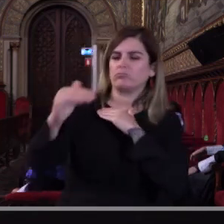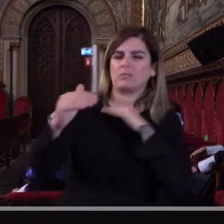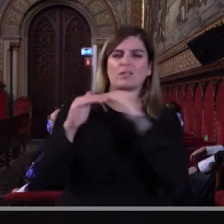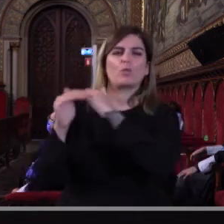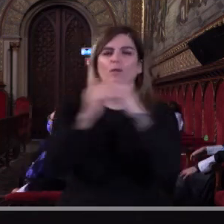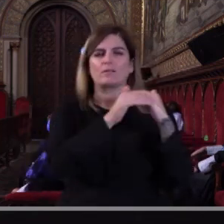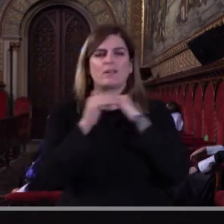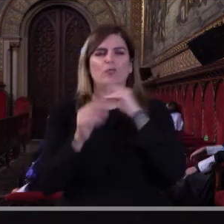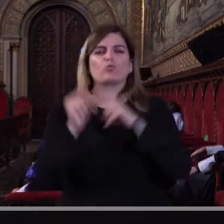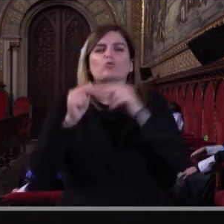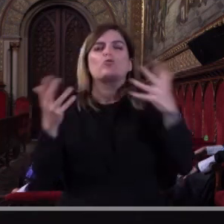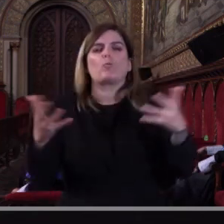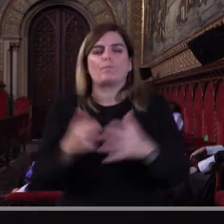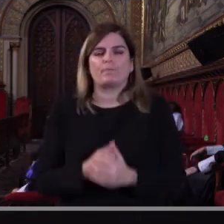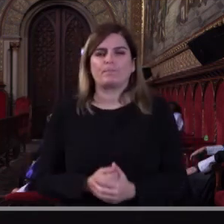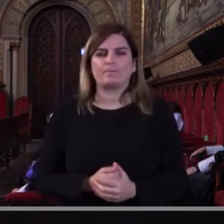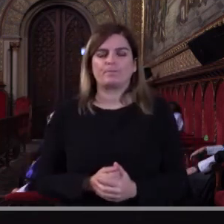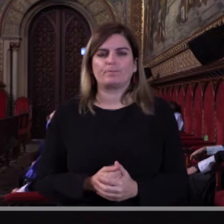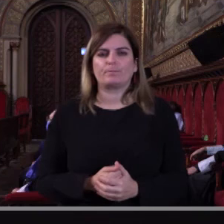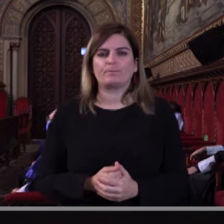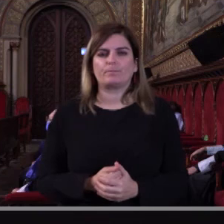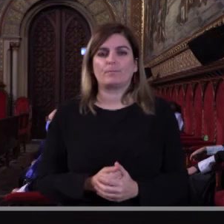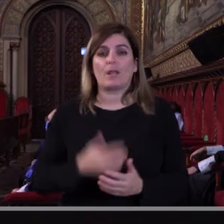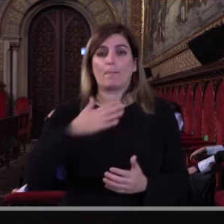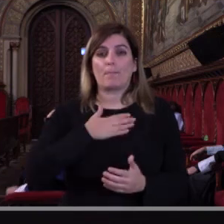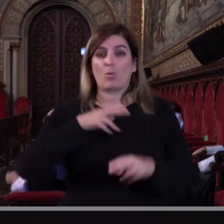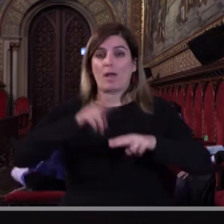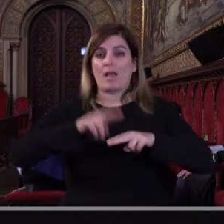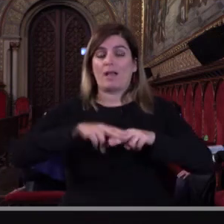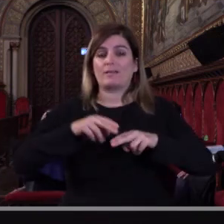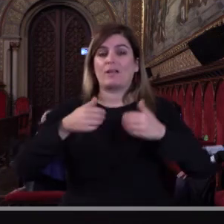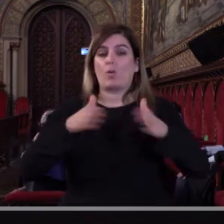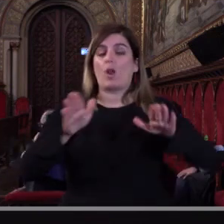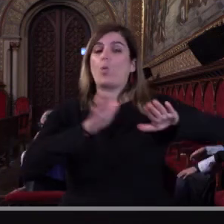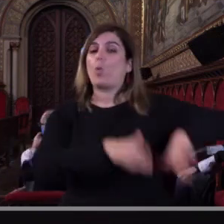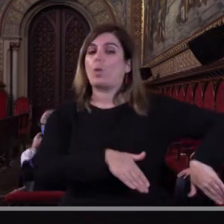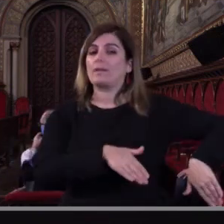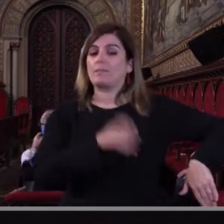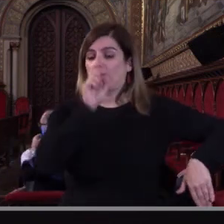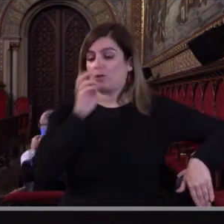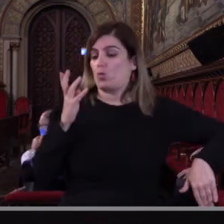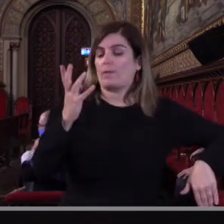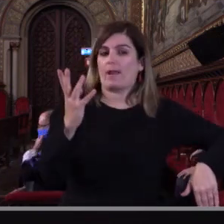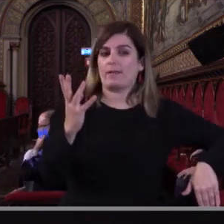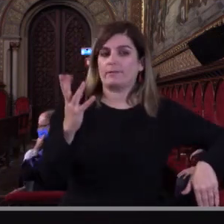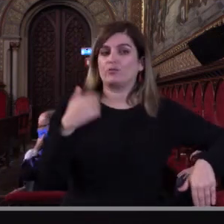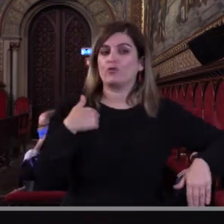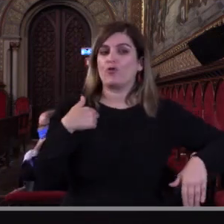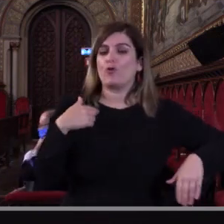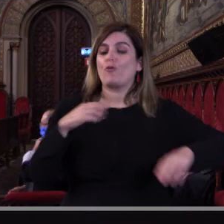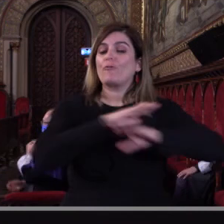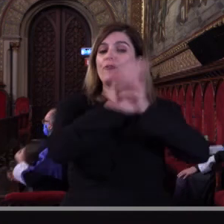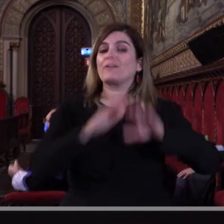equitatiu. Aquest és el meu darrer acte inaugural de curs d'aquest mandat i no voldria finalitzar